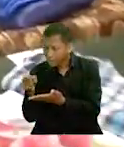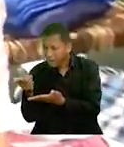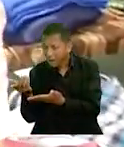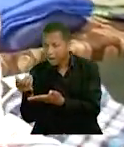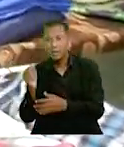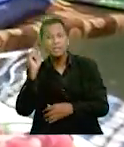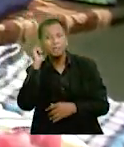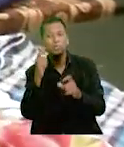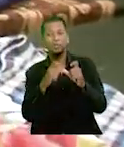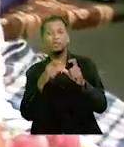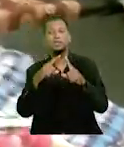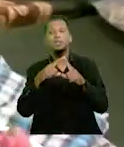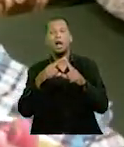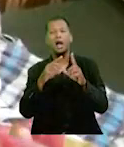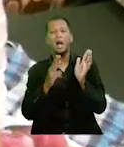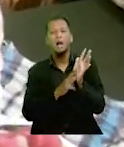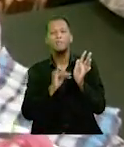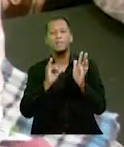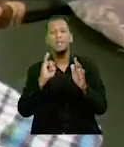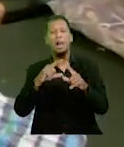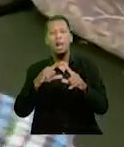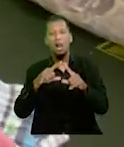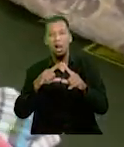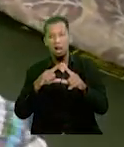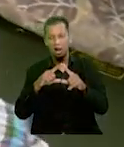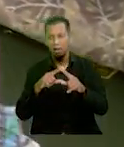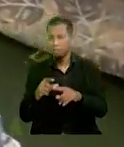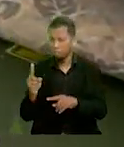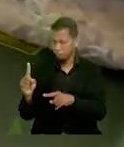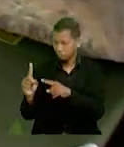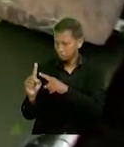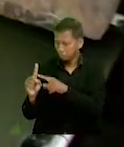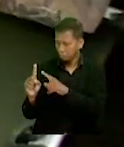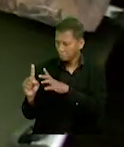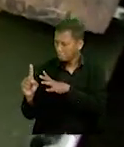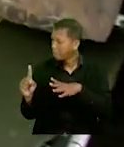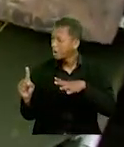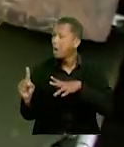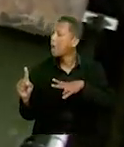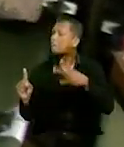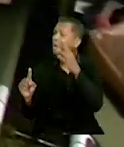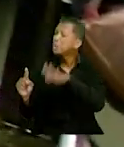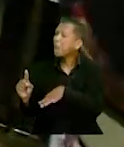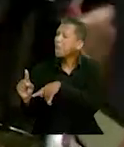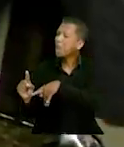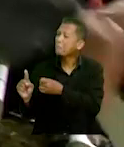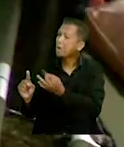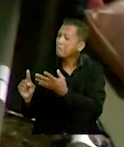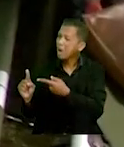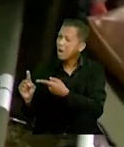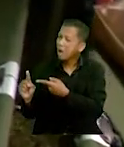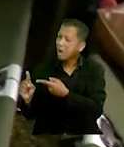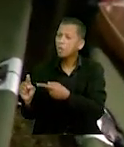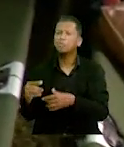Sadia. Ibu Sadia, ini boleh dijelaskan ibu sudah berapa hari di sini, Bu? Dari hari apa? Hari kejadian